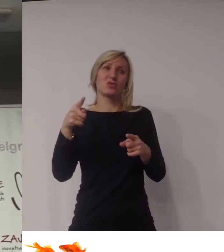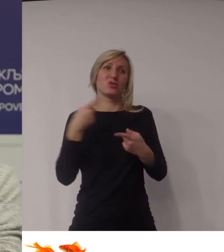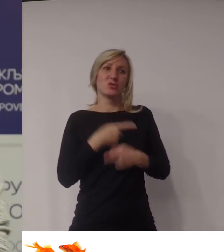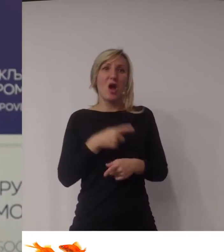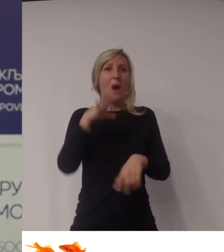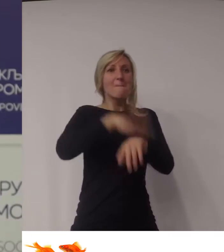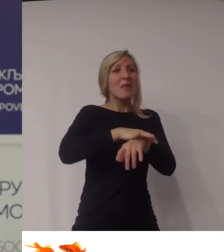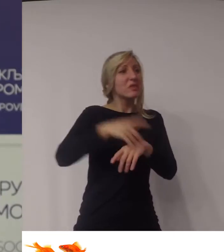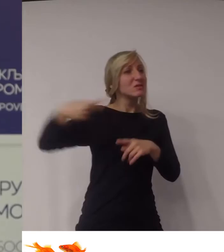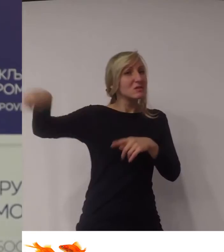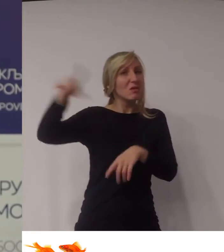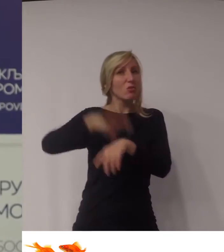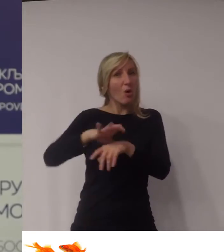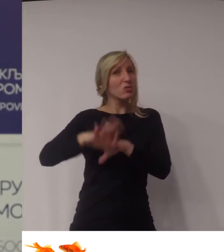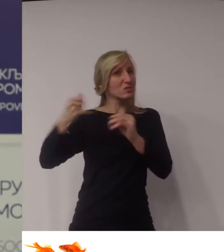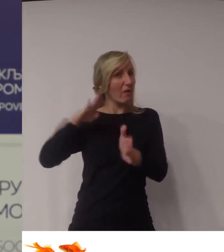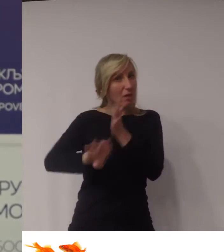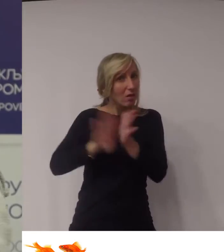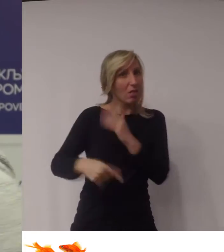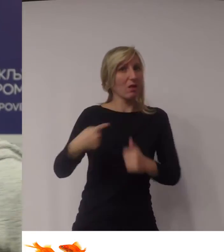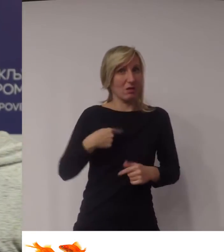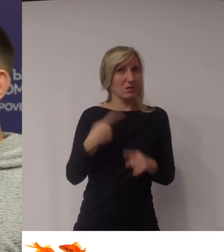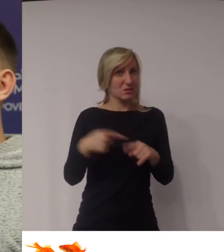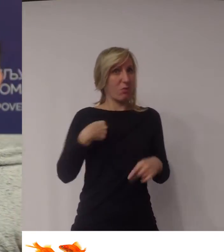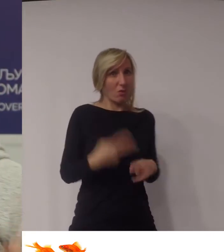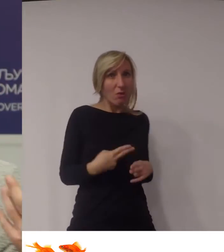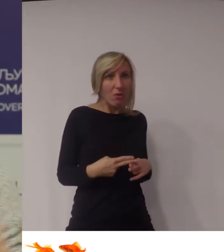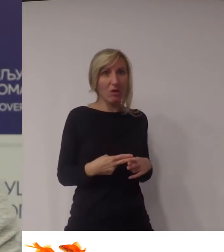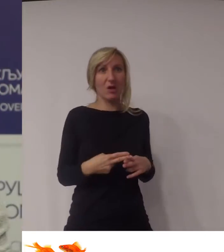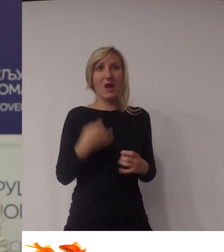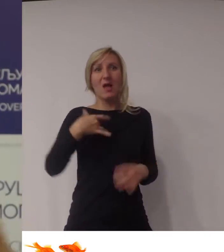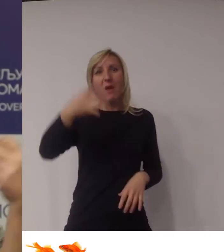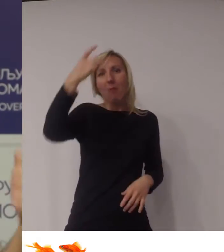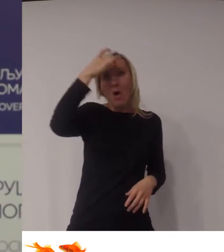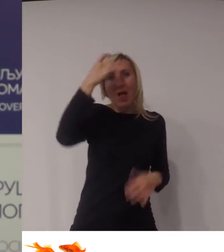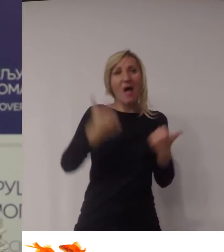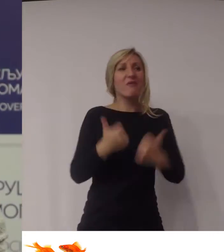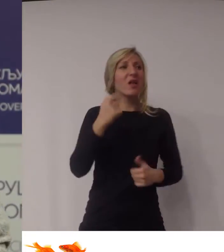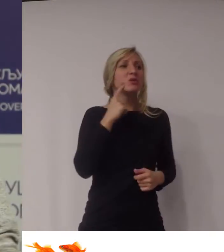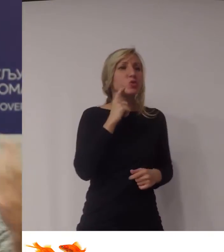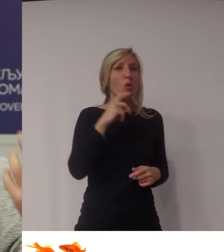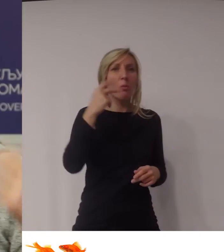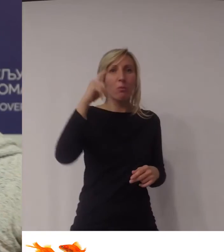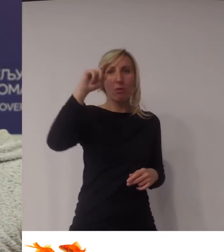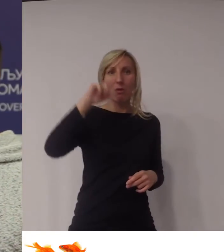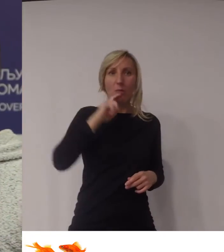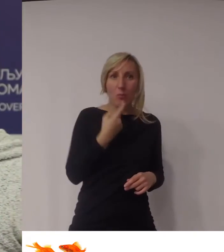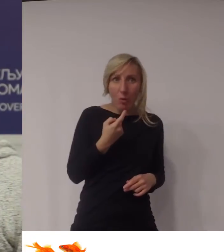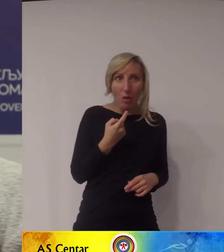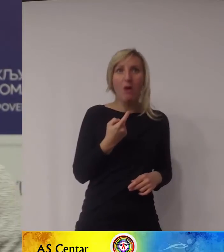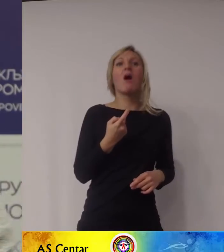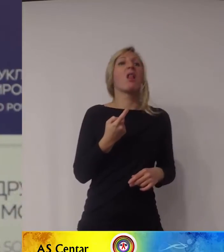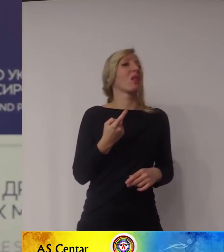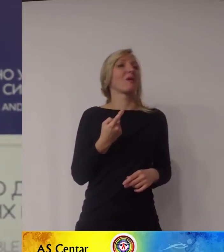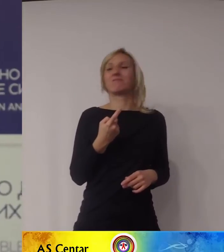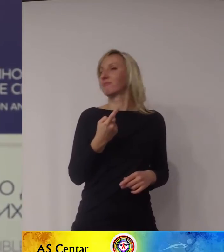strane medicinskih radnika. I uglavnom kada se zaboli glava ili zub, onda tu prestaje